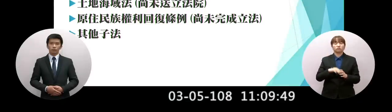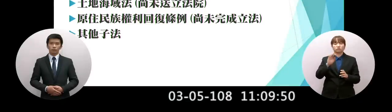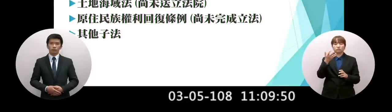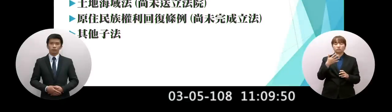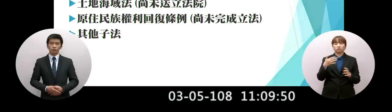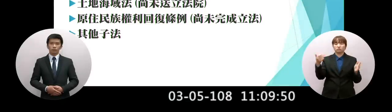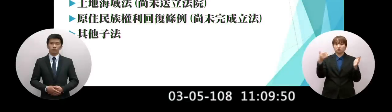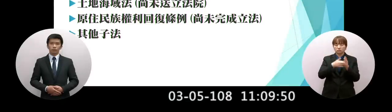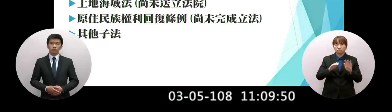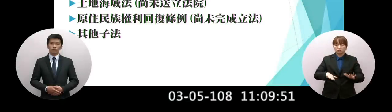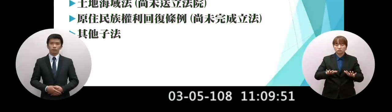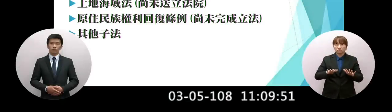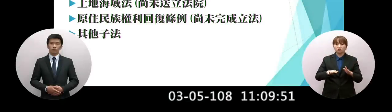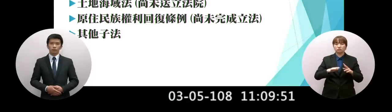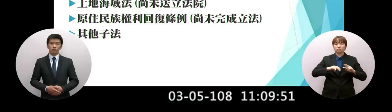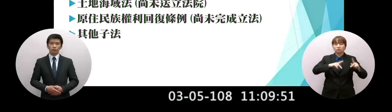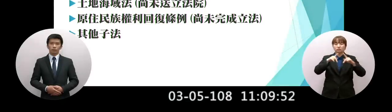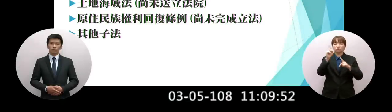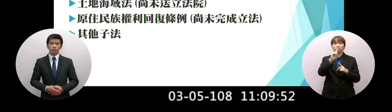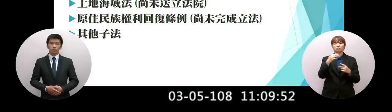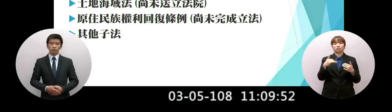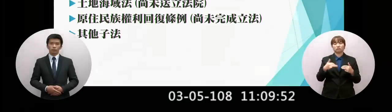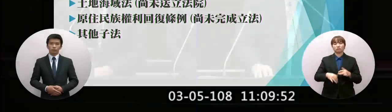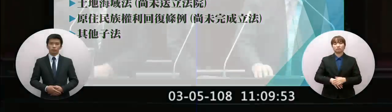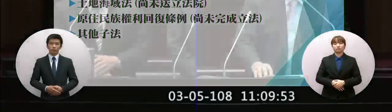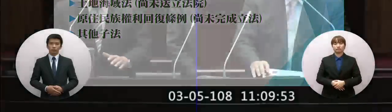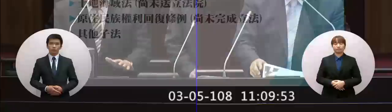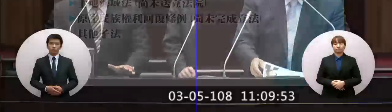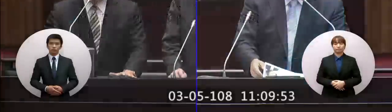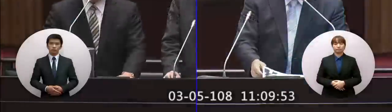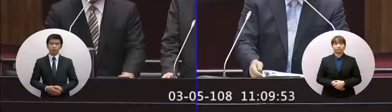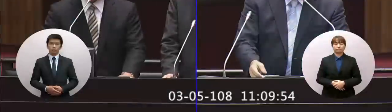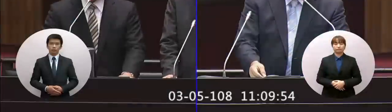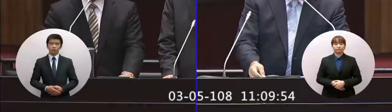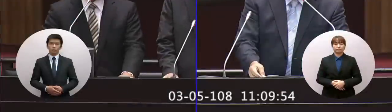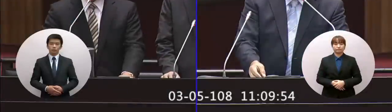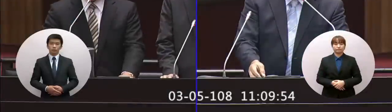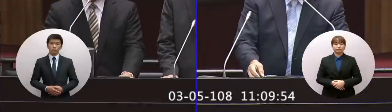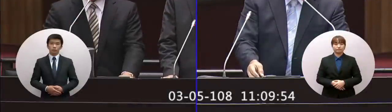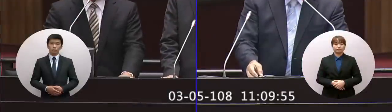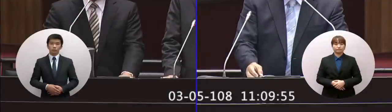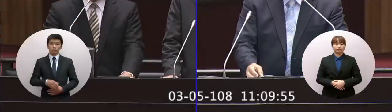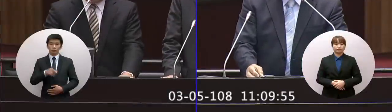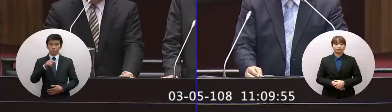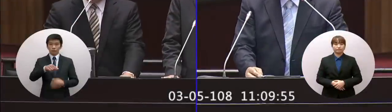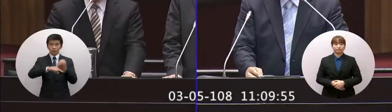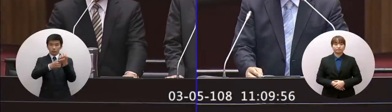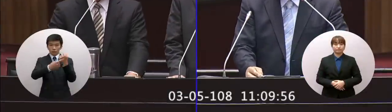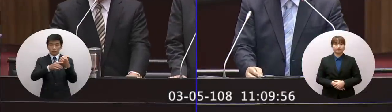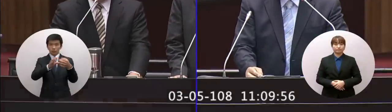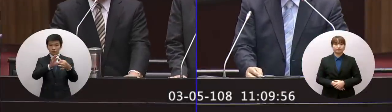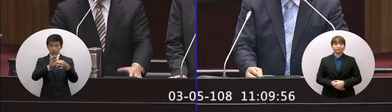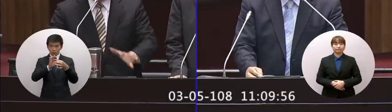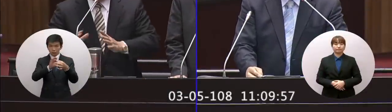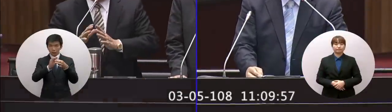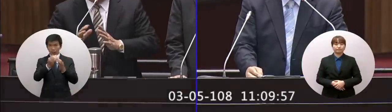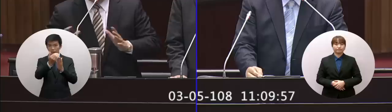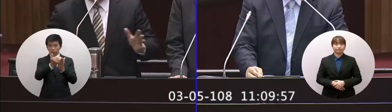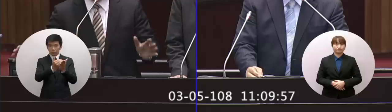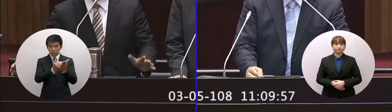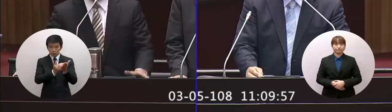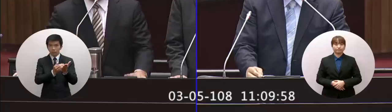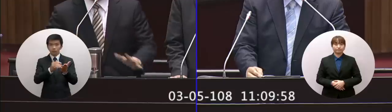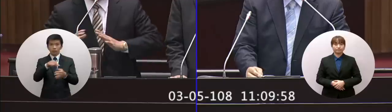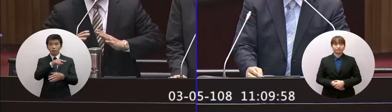但是一直都没有进展呢，院长。 有关相关的法律，因为